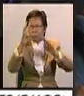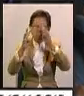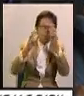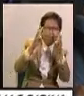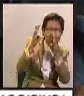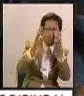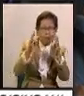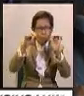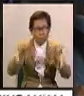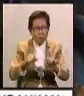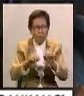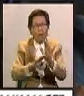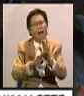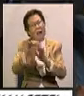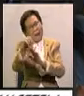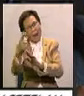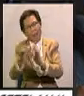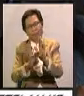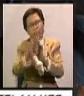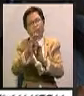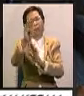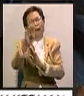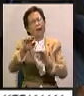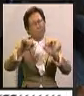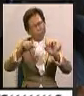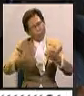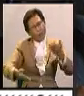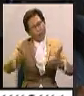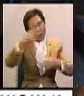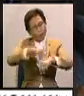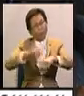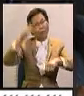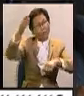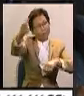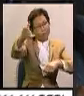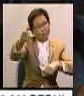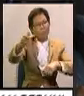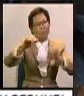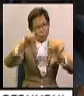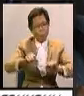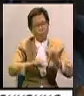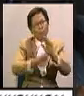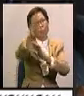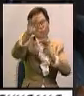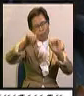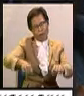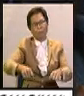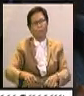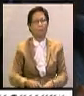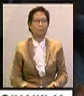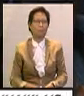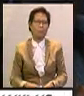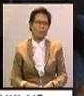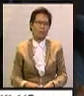dia boleh melonjak lain, naik, mungkin untuk masa depan dia boleh melonjak juga.